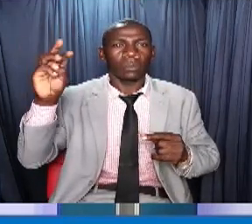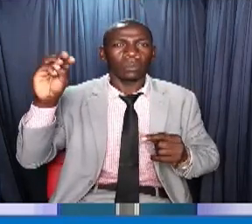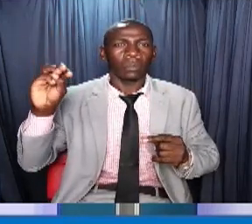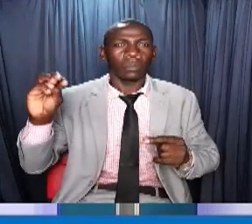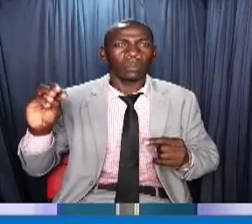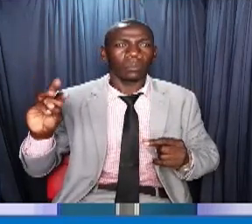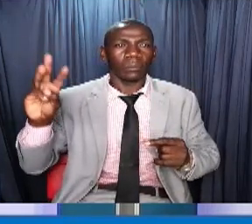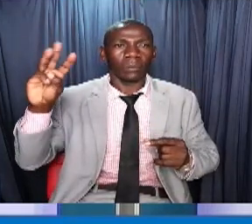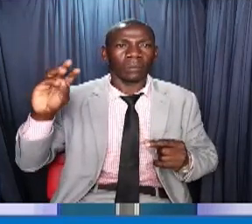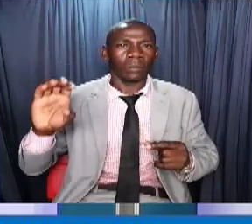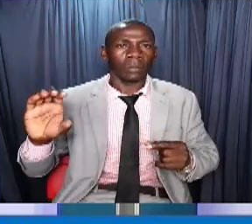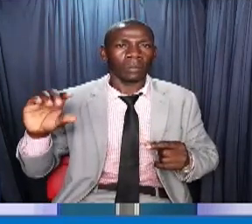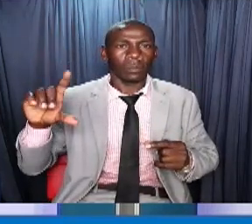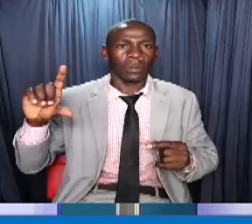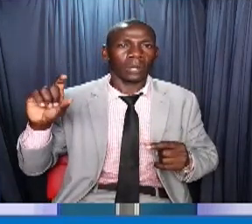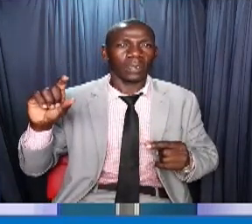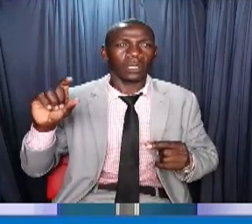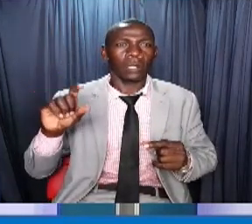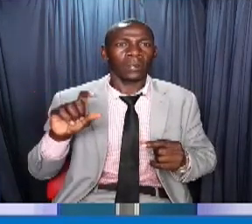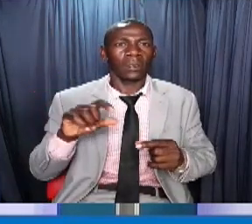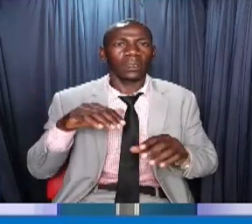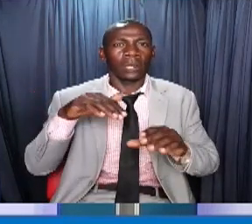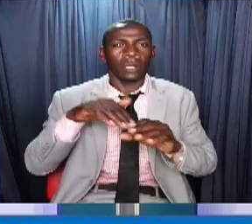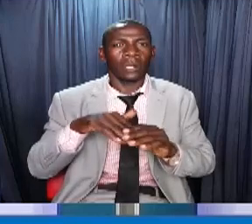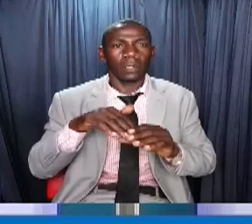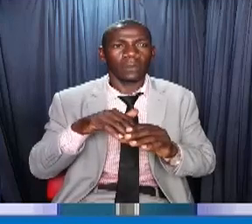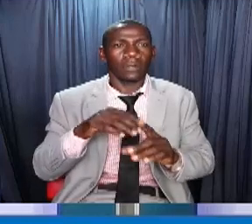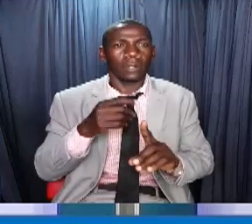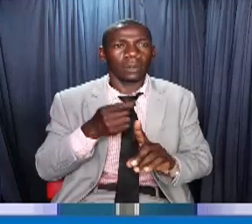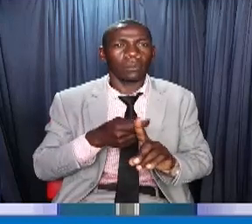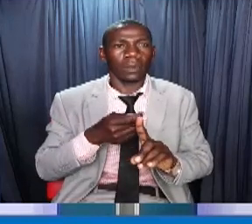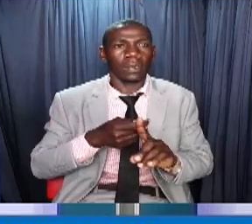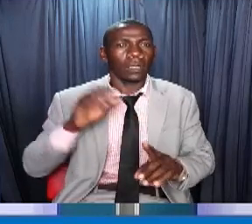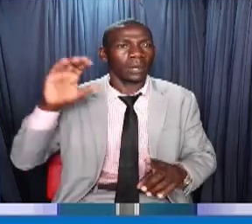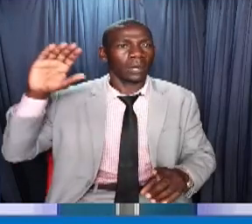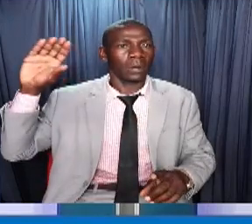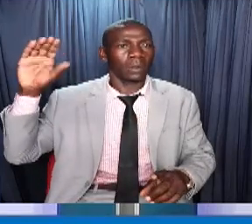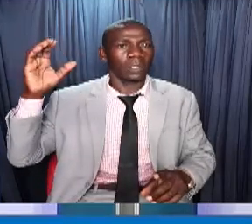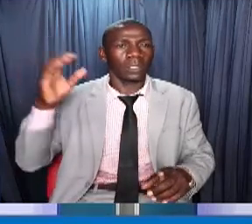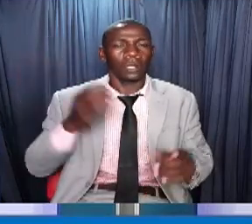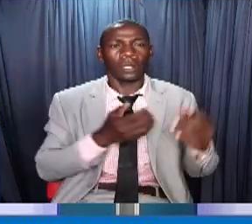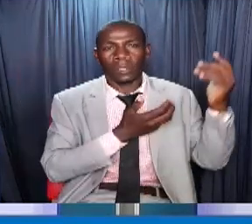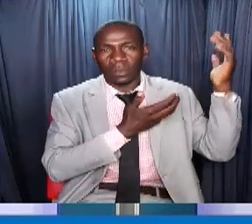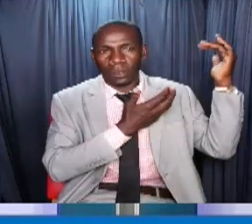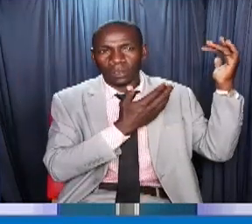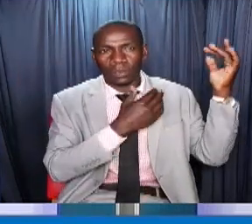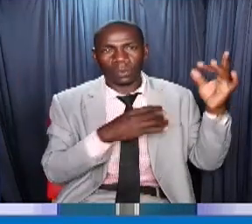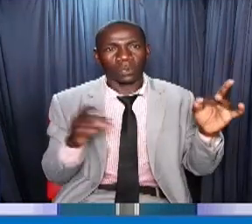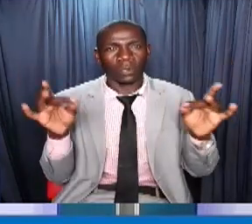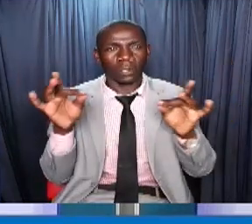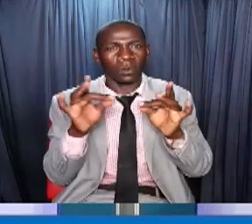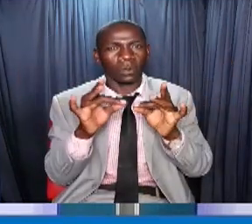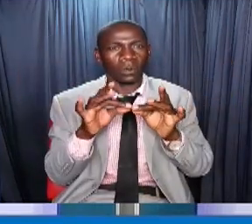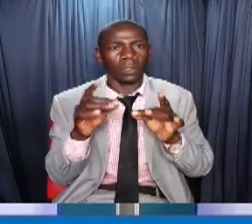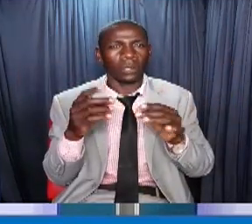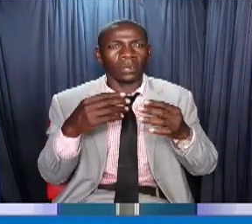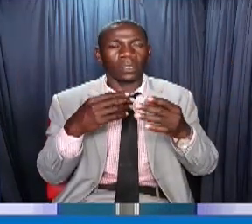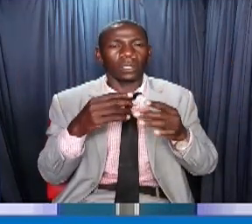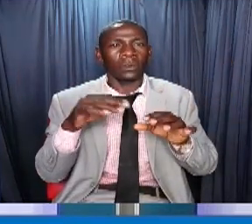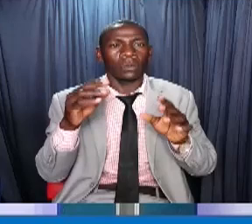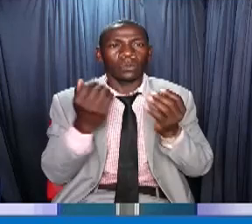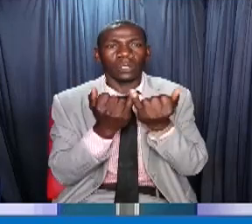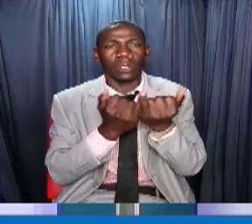yake ni Lucy Amina Dena wa Makamini katika gatuzi la Kwale. Ndoa hii inatarajiwa kuunganishwa siku ya